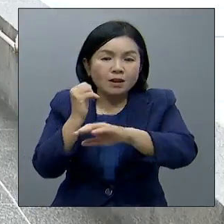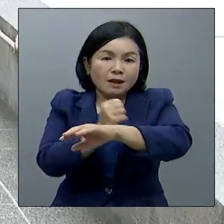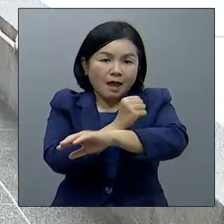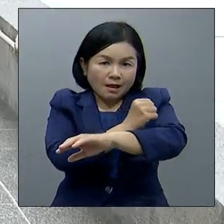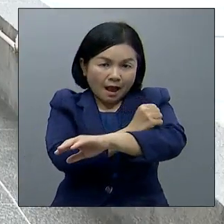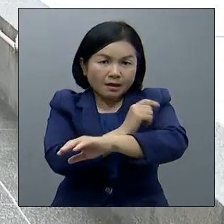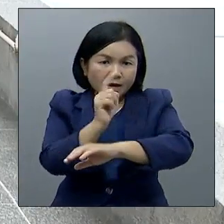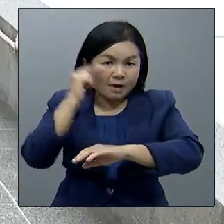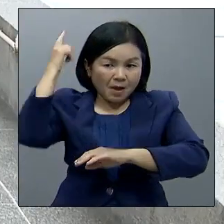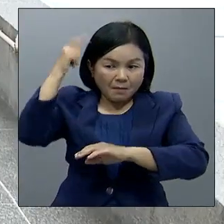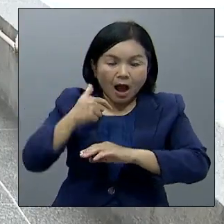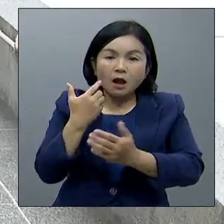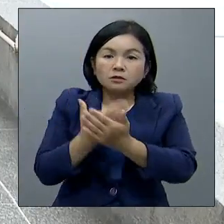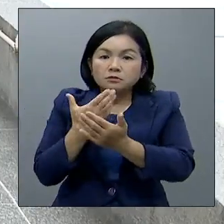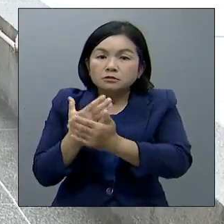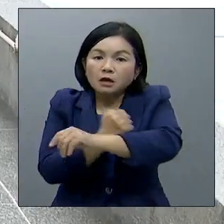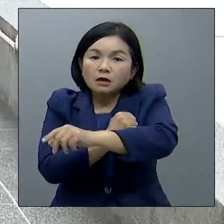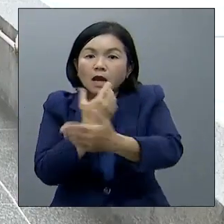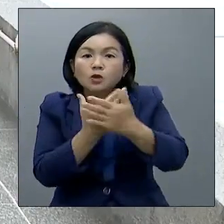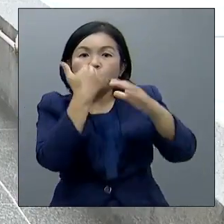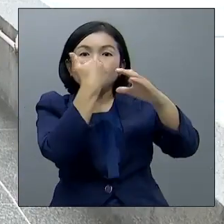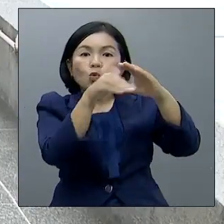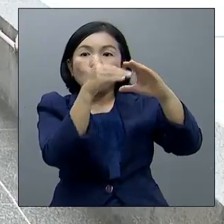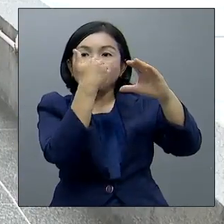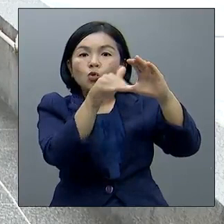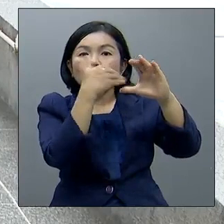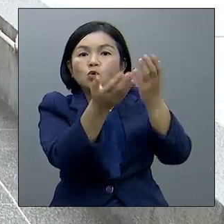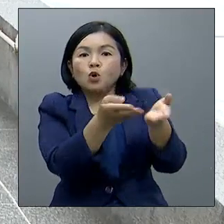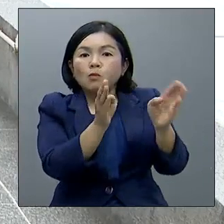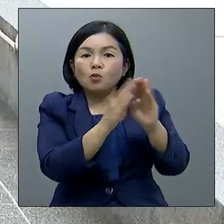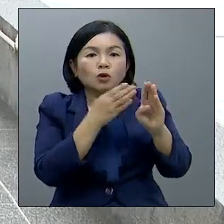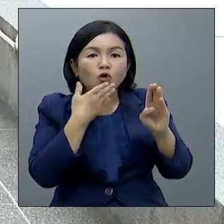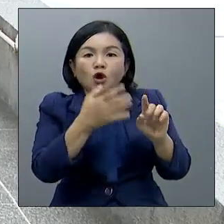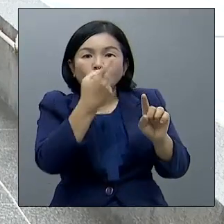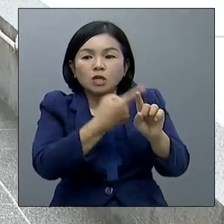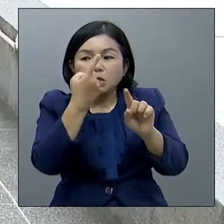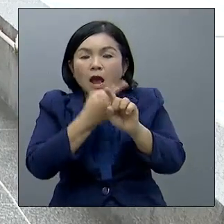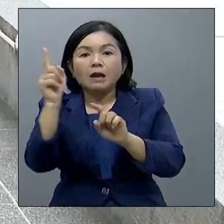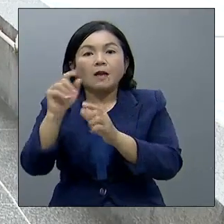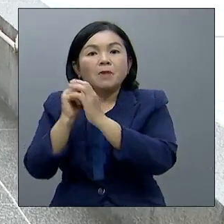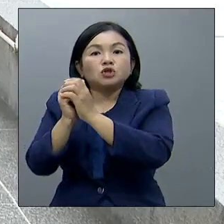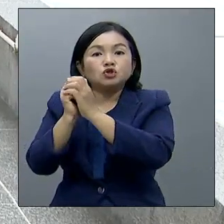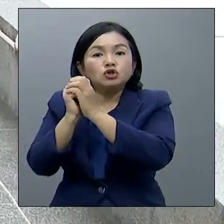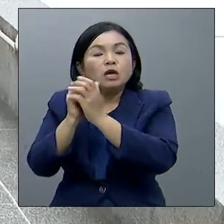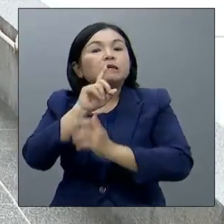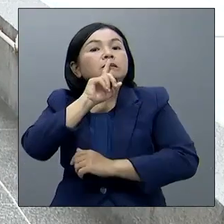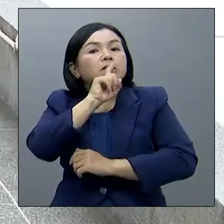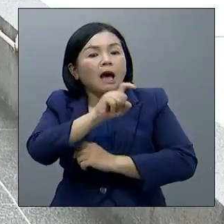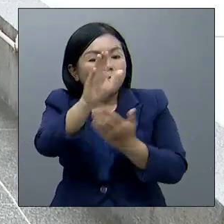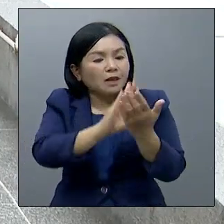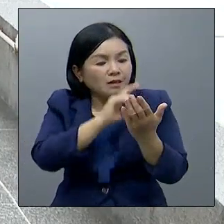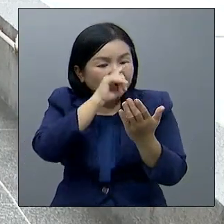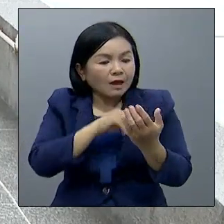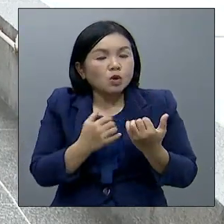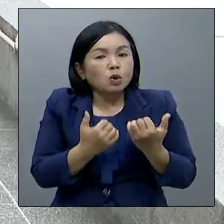ำงานส่งเสียแล้วก็ส่งเงินให้กับครอบครัวทุกเดือนเลยนะคะในขณะที่ทีมข่าวจากประเทศจีนนะคะตั้งคำถามว่าเหตุการณ์ที่เกิด